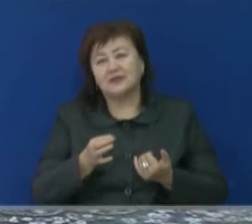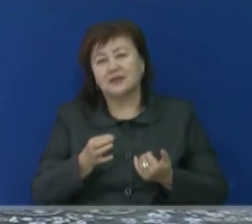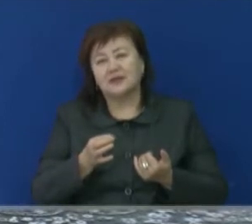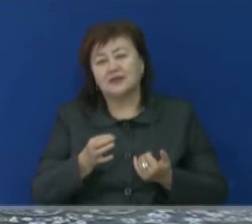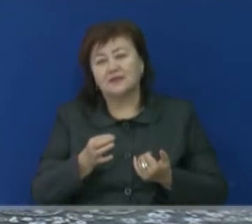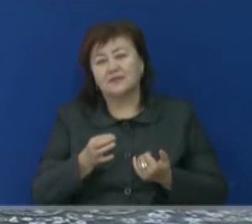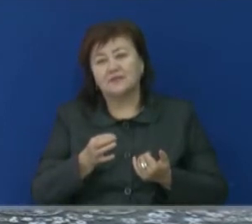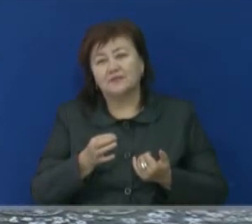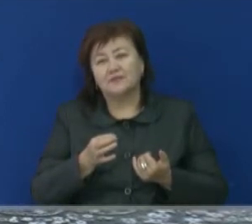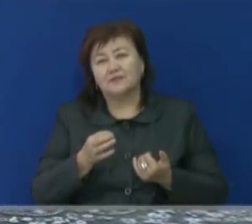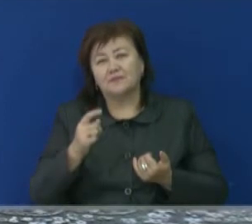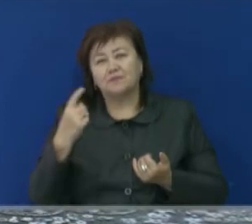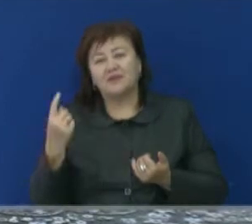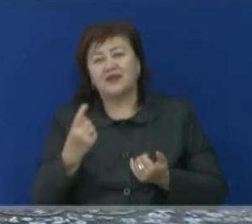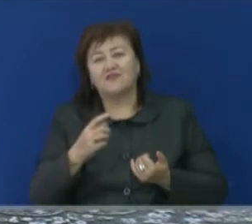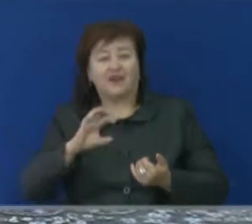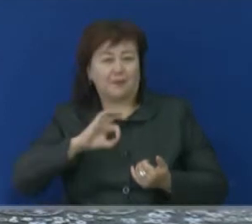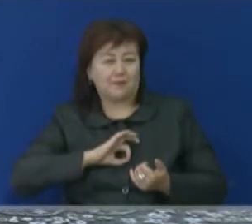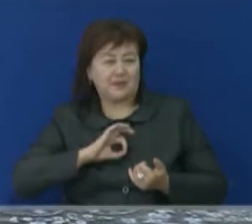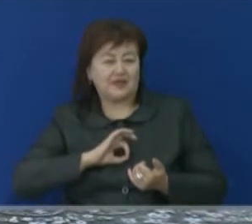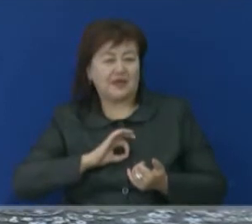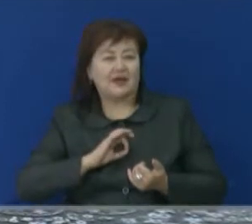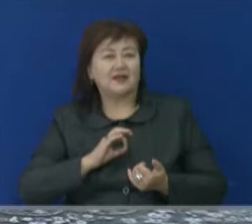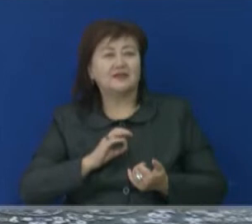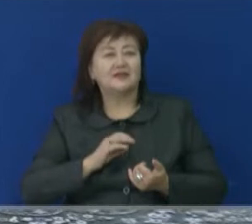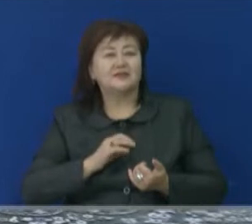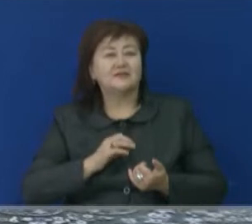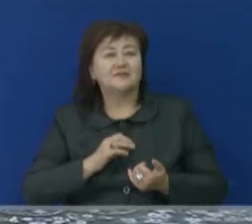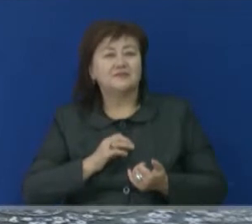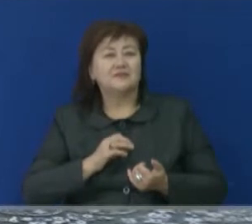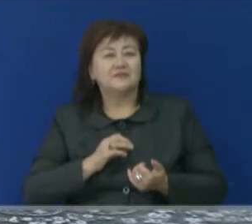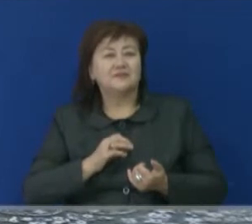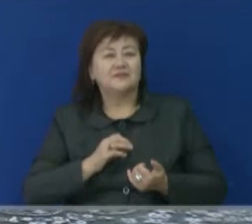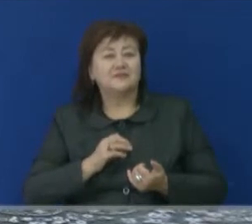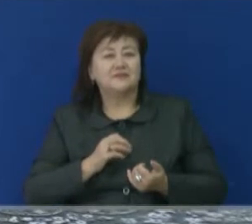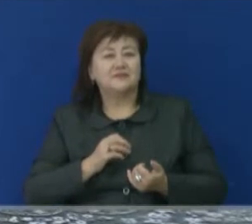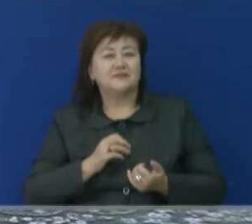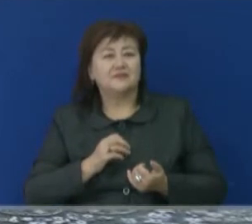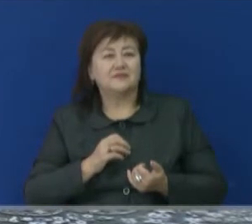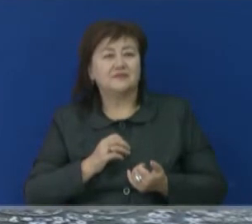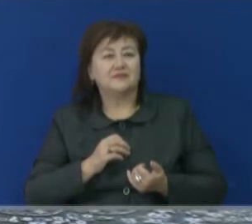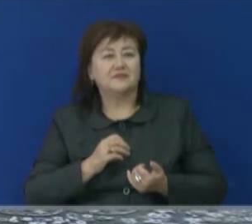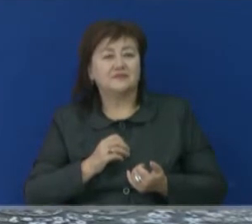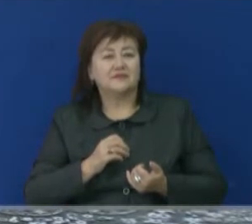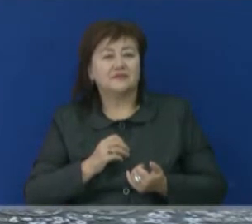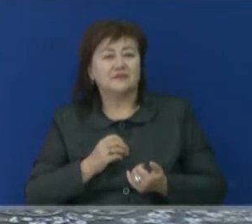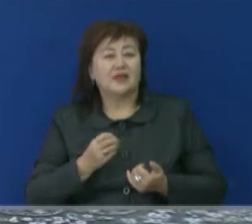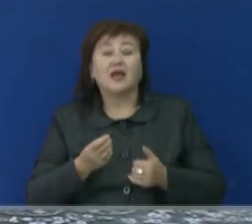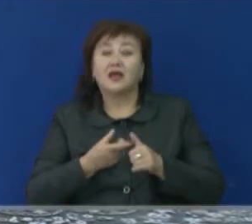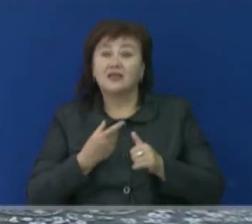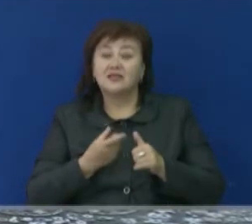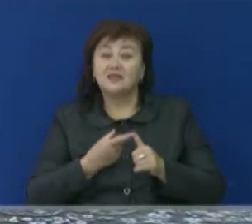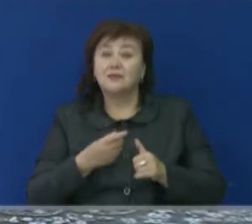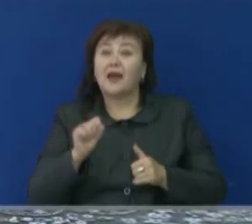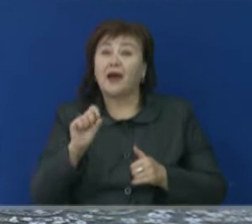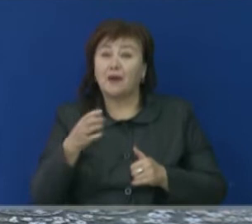бірінші медалімыз. Енді алдағы жарыстарда осы Абай елін шығаруға, қазағымыздың